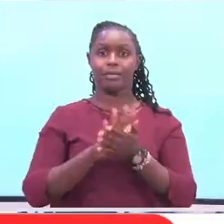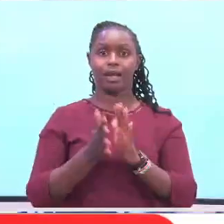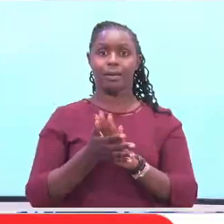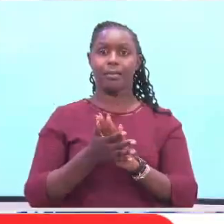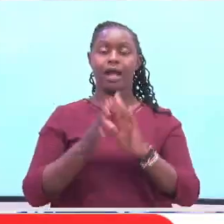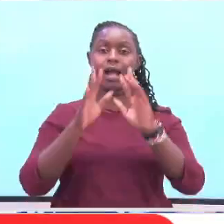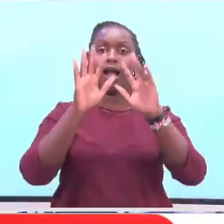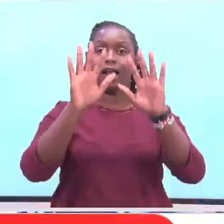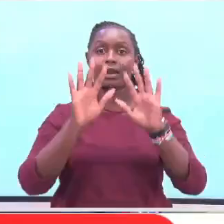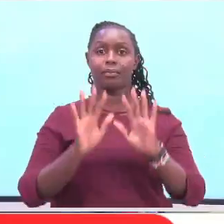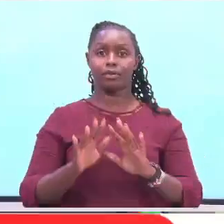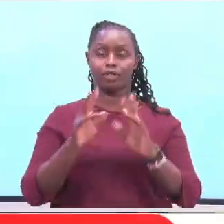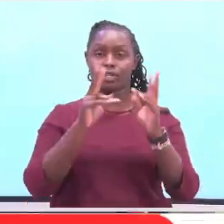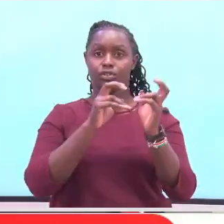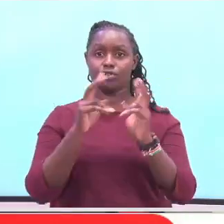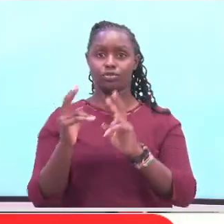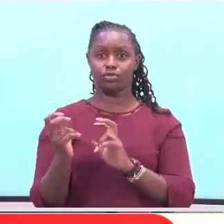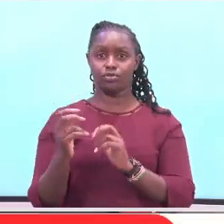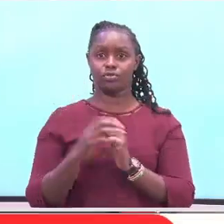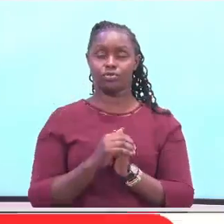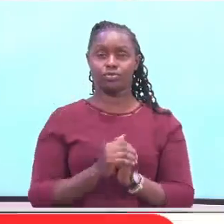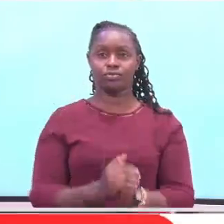linapigwa msasa.